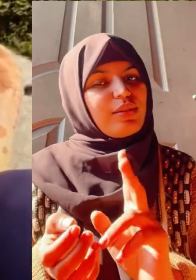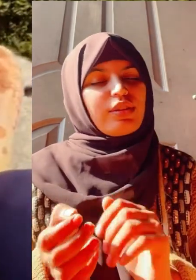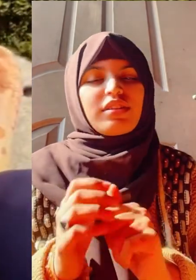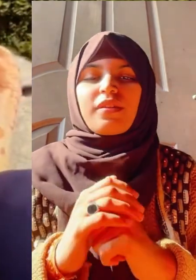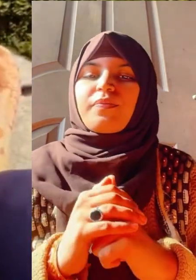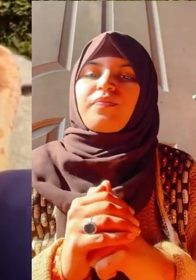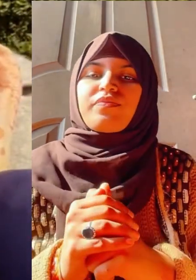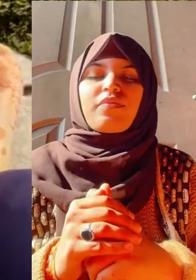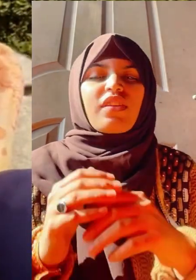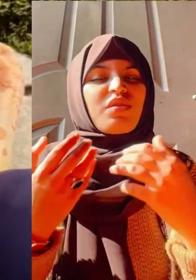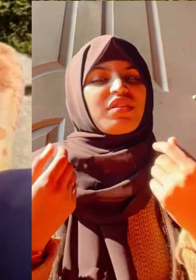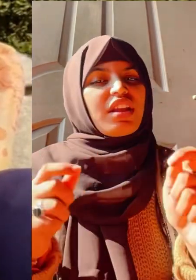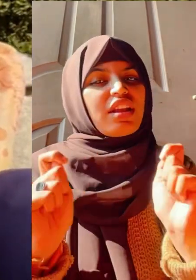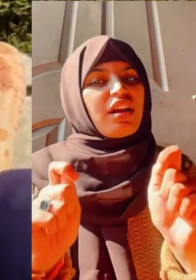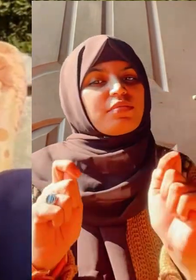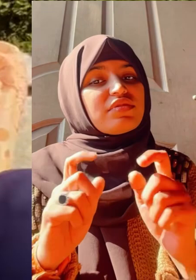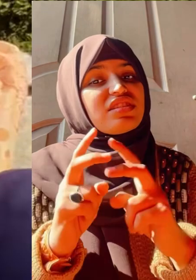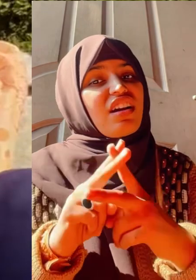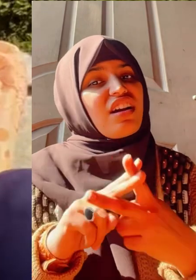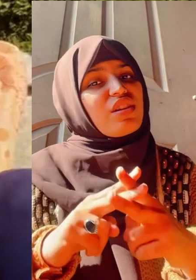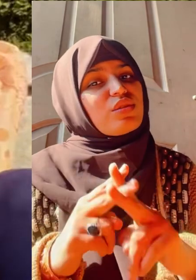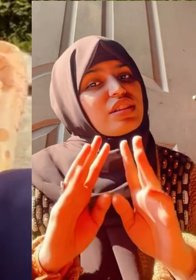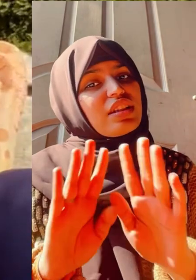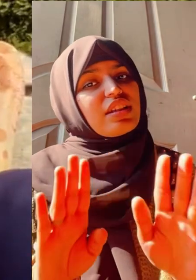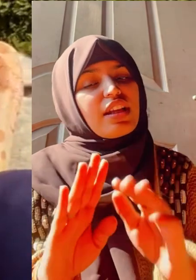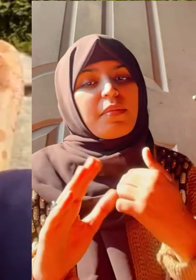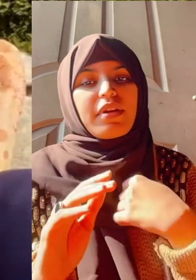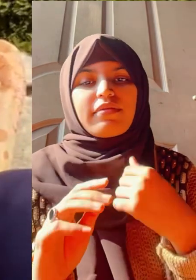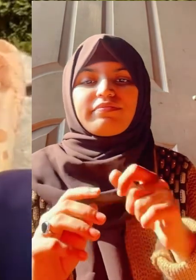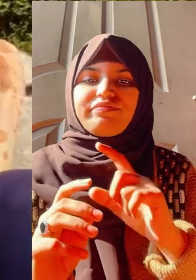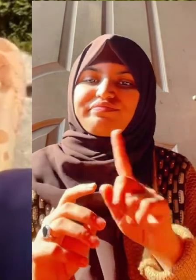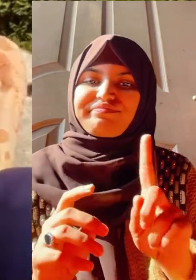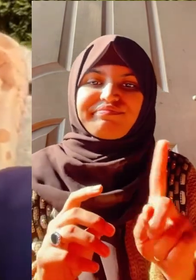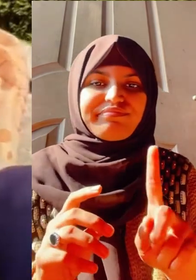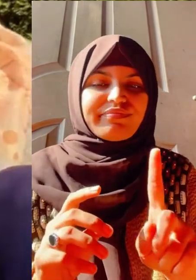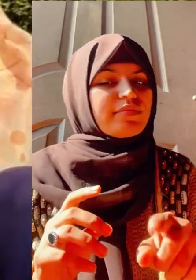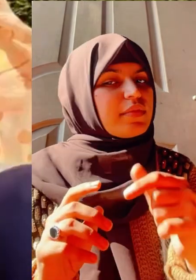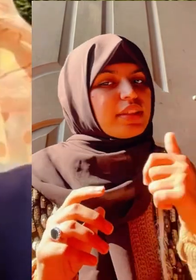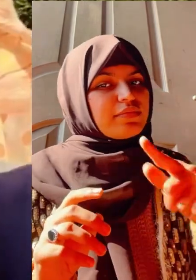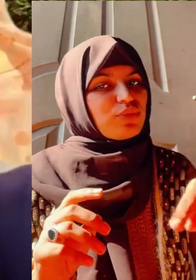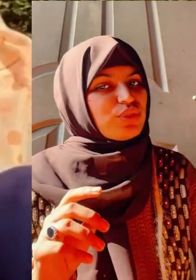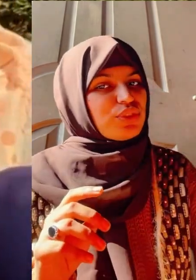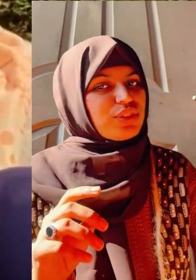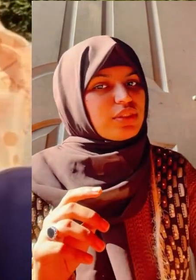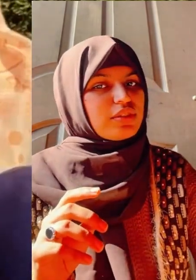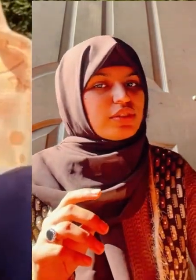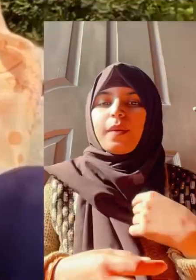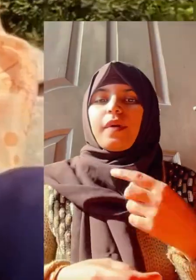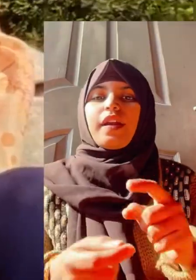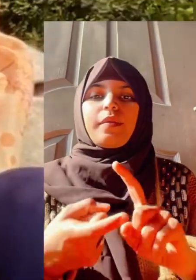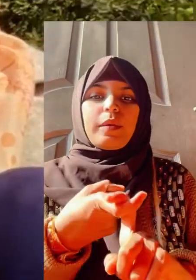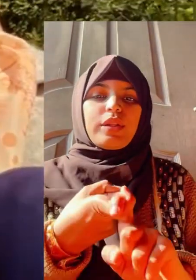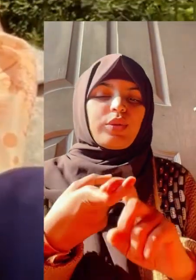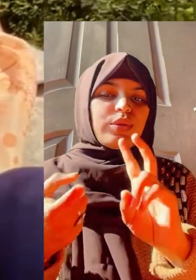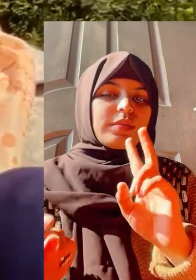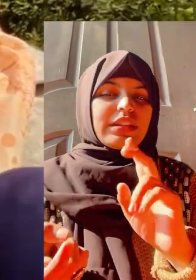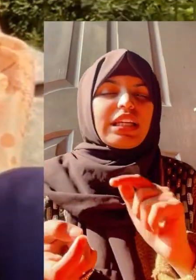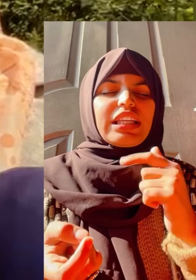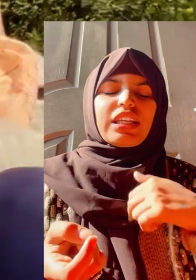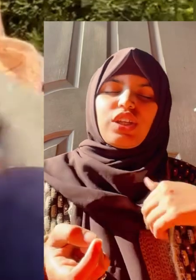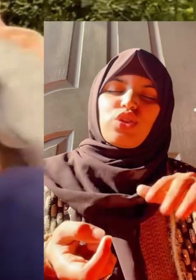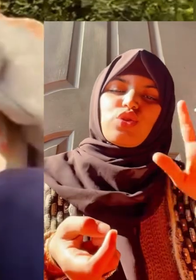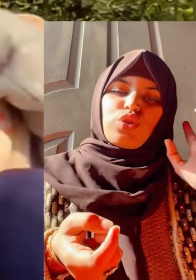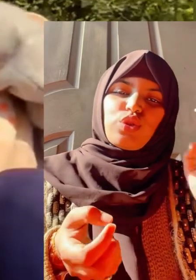तो उस मतलब ज़्यादा मैंने ही भंड किए हुए हैं उसको, बेचारी को अच्छी भी समझदार थी। मैंने ये सोचा कि अच्छी लड़की